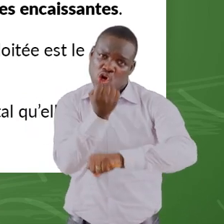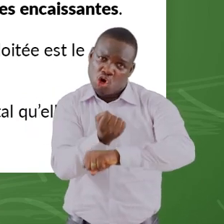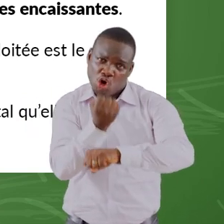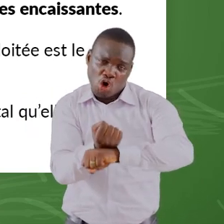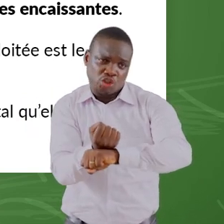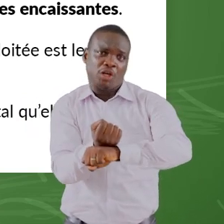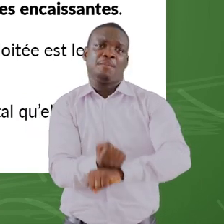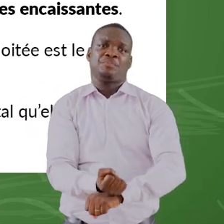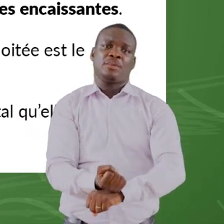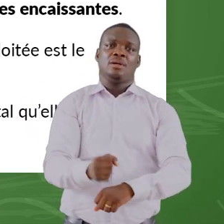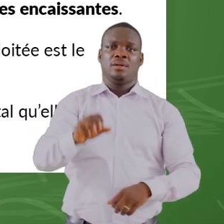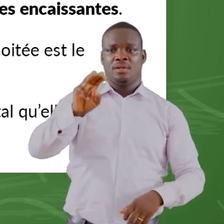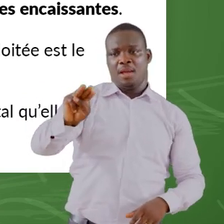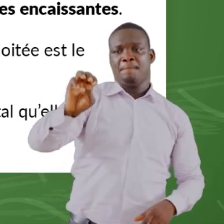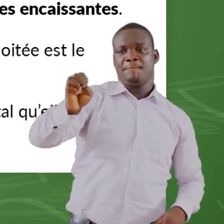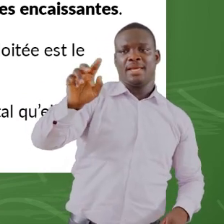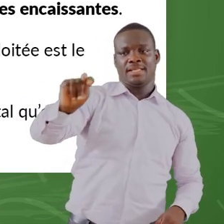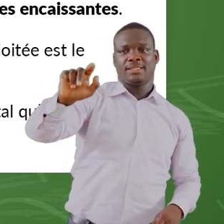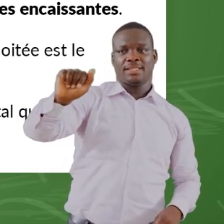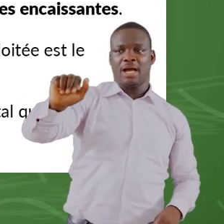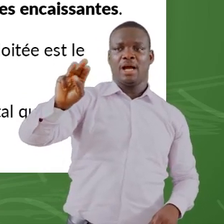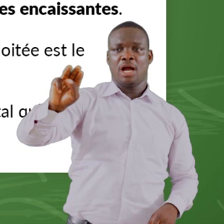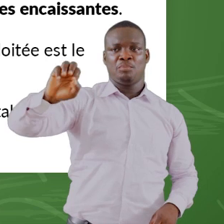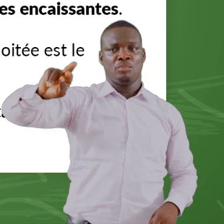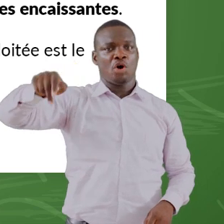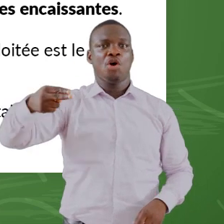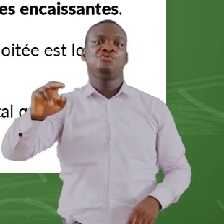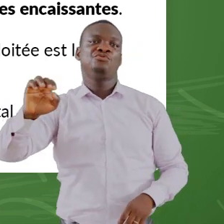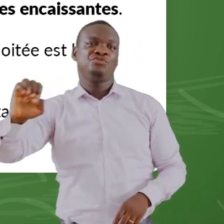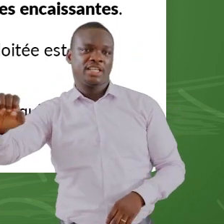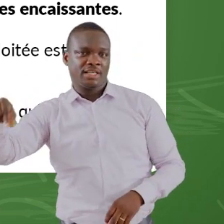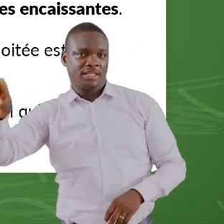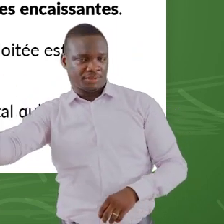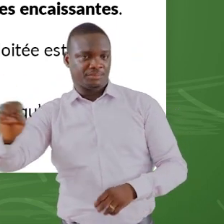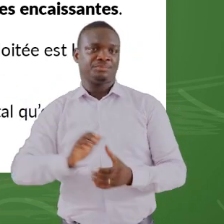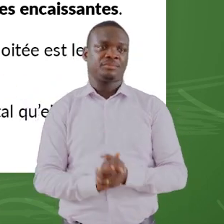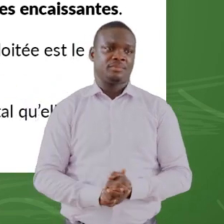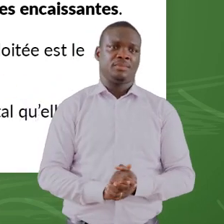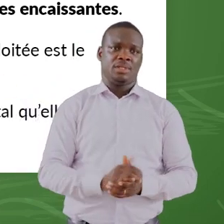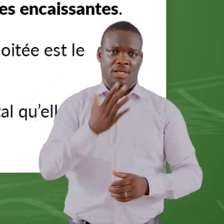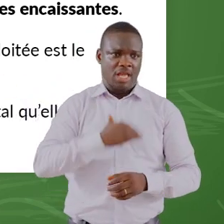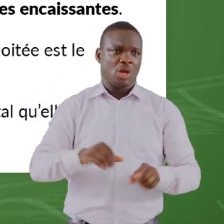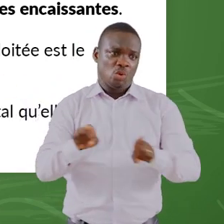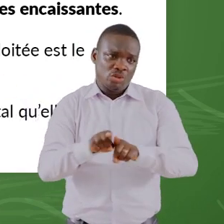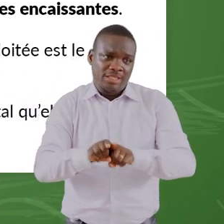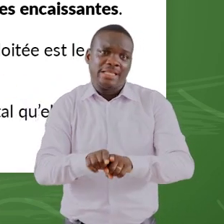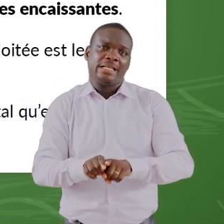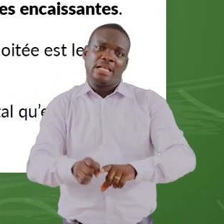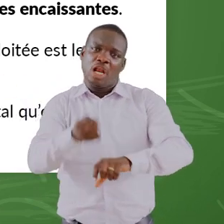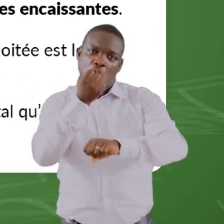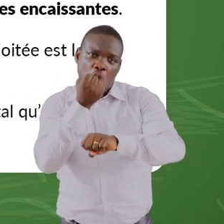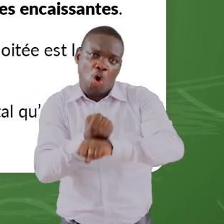dans les roches métamorphiques. Ces roches qui renferment